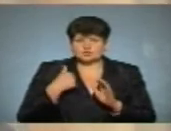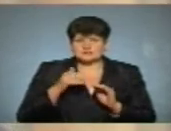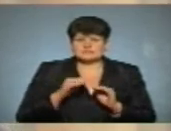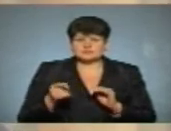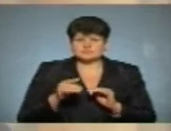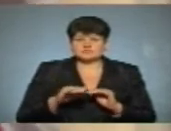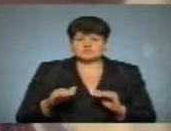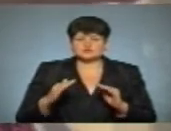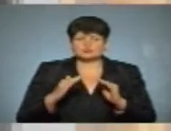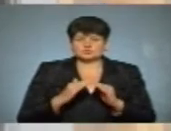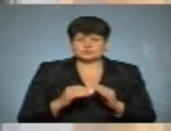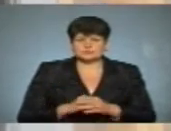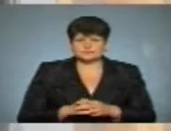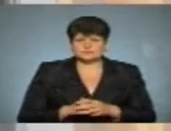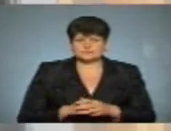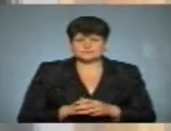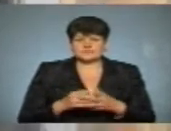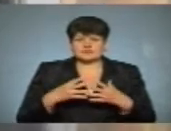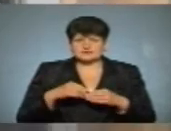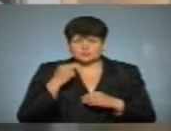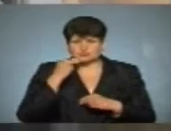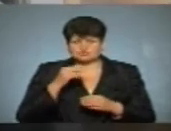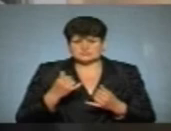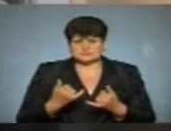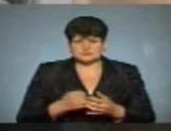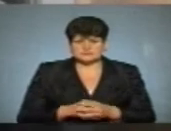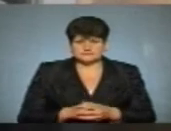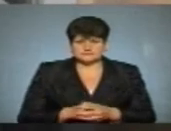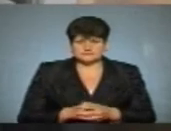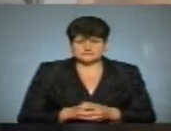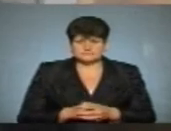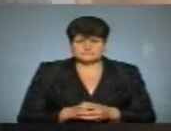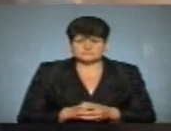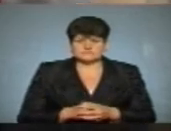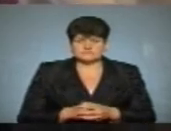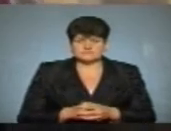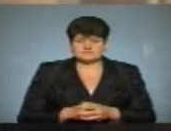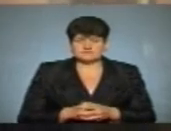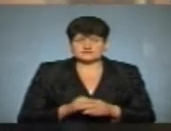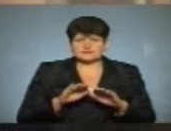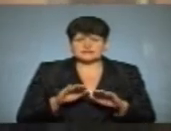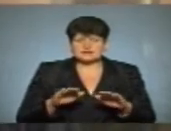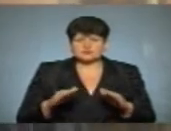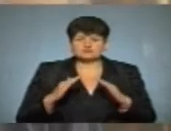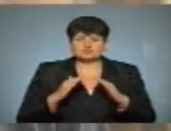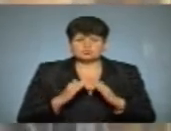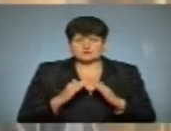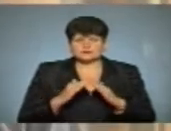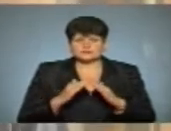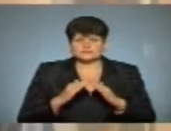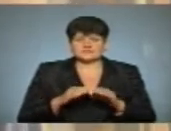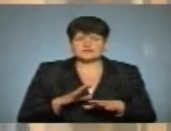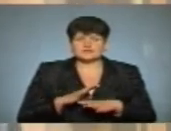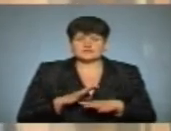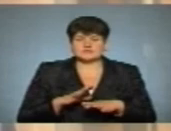дитячого будинку. В сім'ї, типу, лучше зараз. А в дитячому будинку, як там не було,